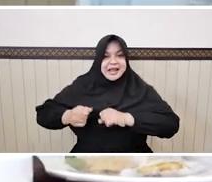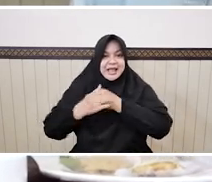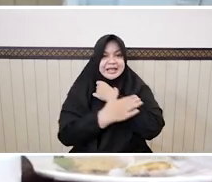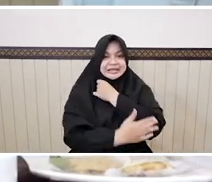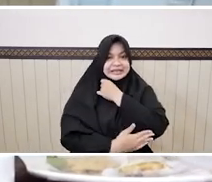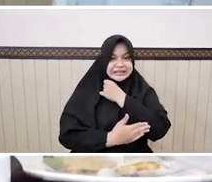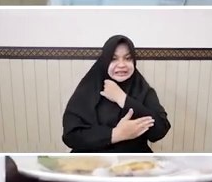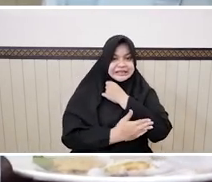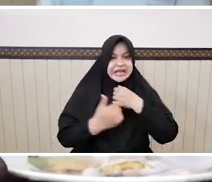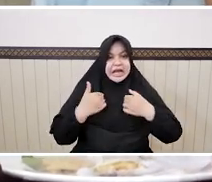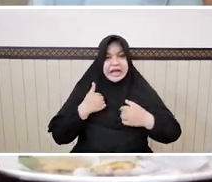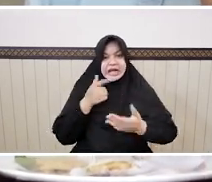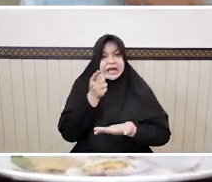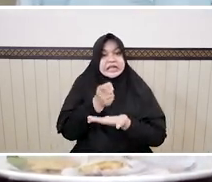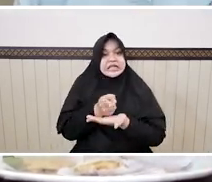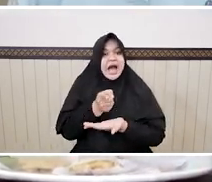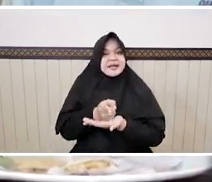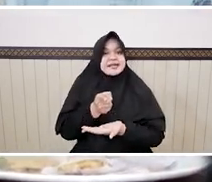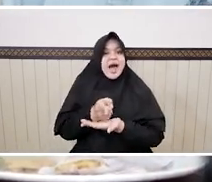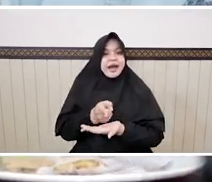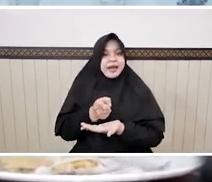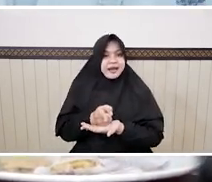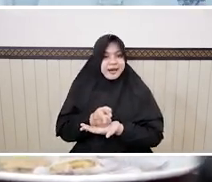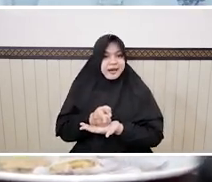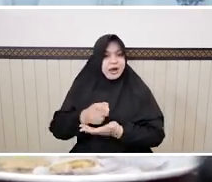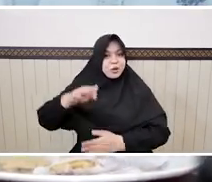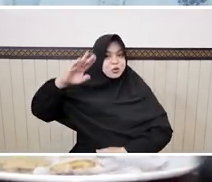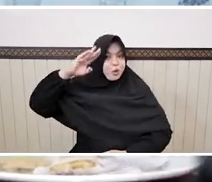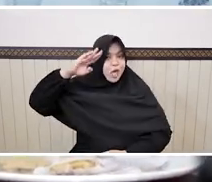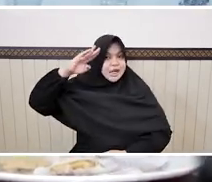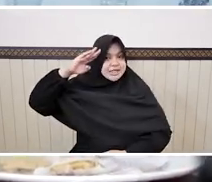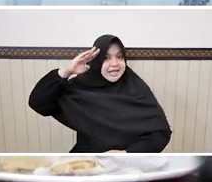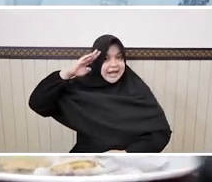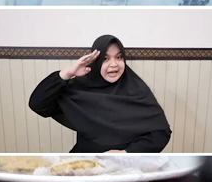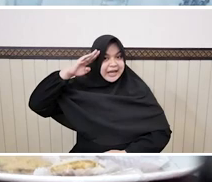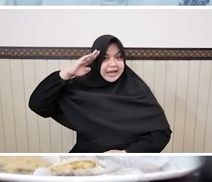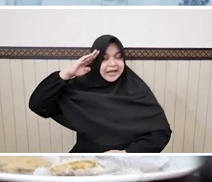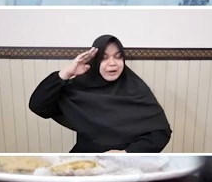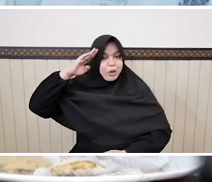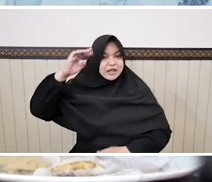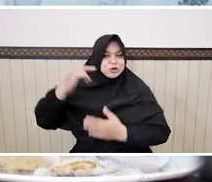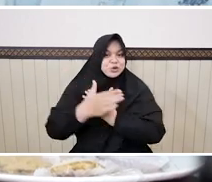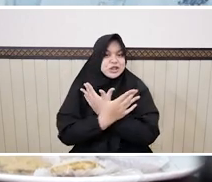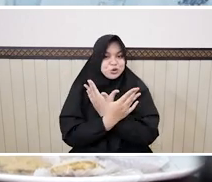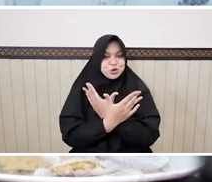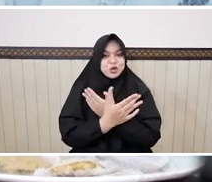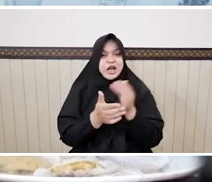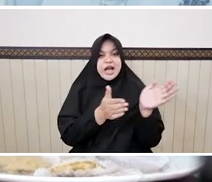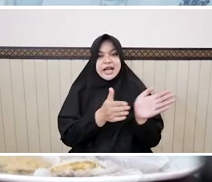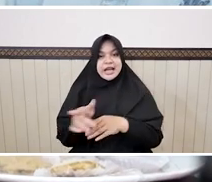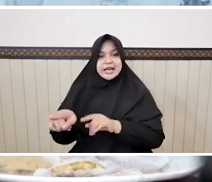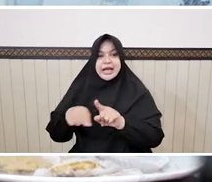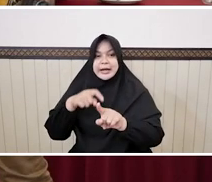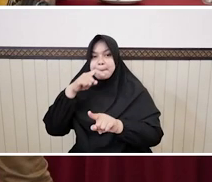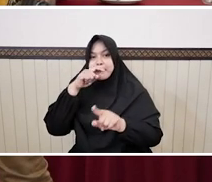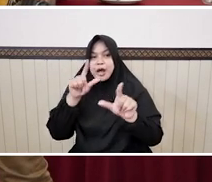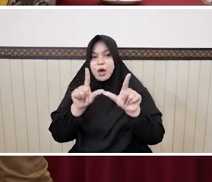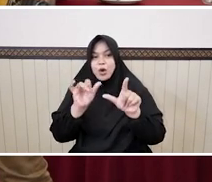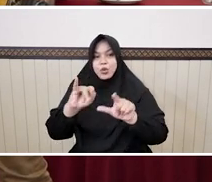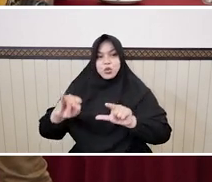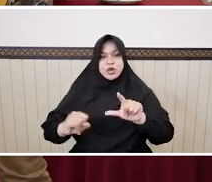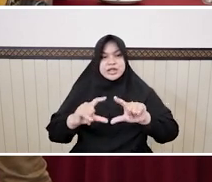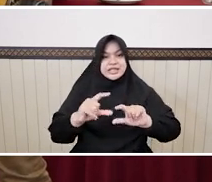ada Kejaksaan ada juga dari kepolisian Polres Gunungkidul terus kemudian ada juga Pak wijang